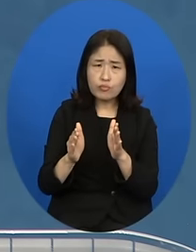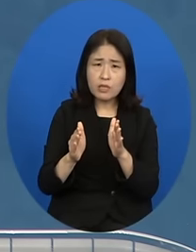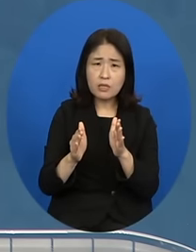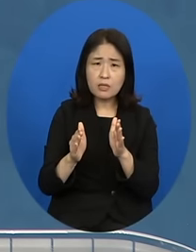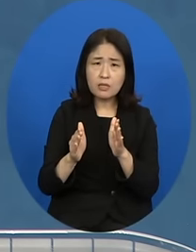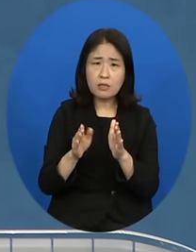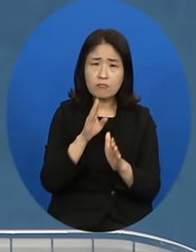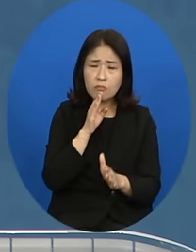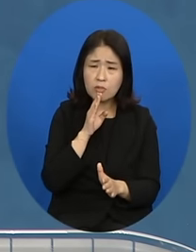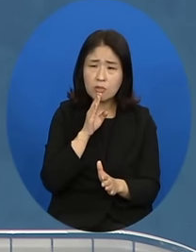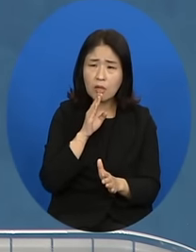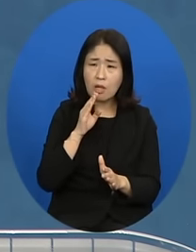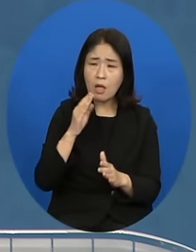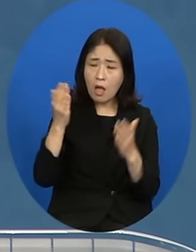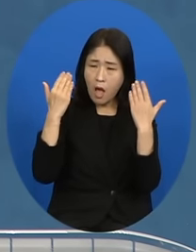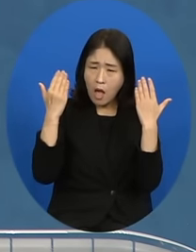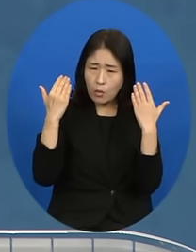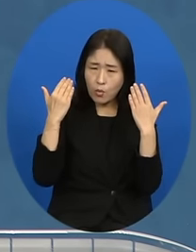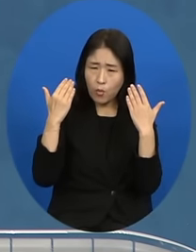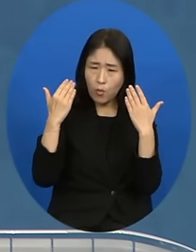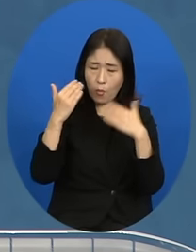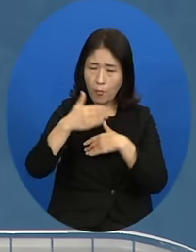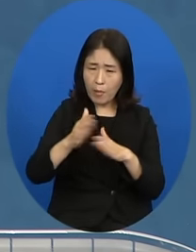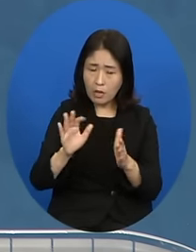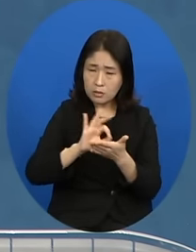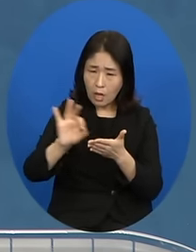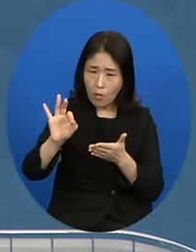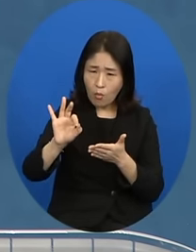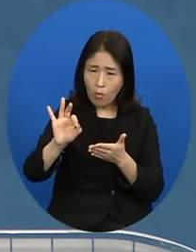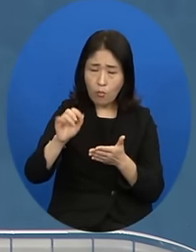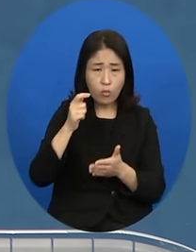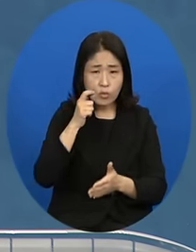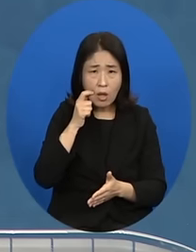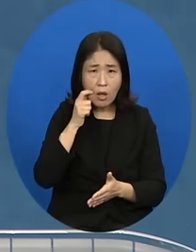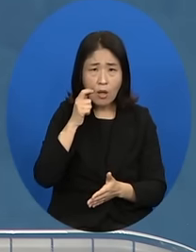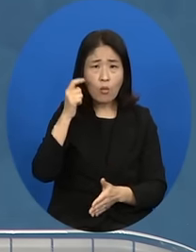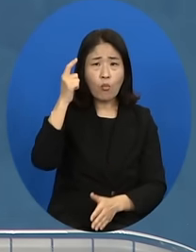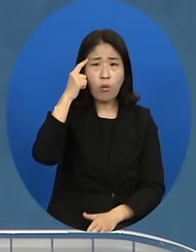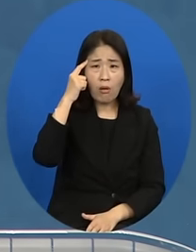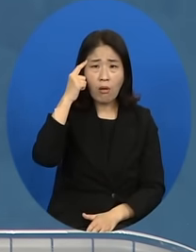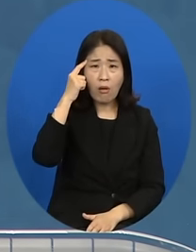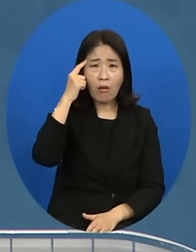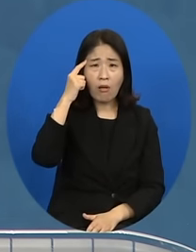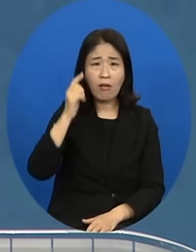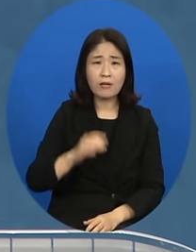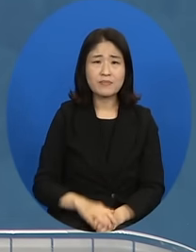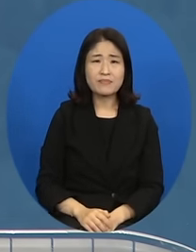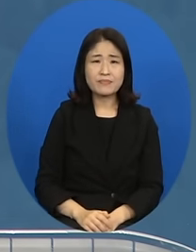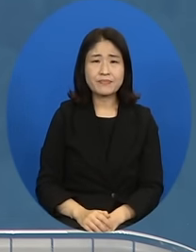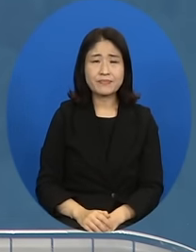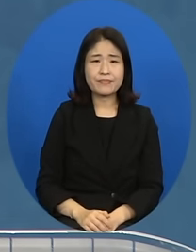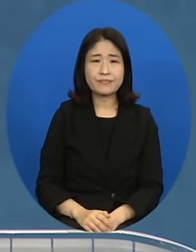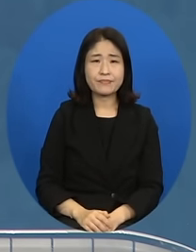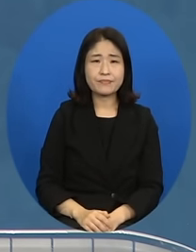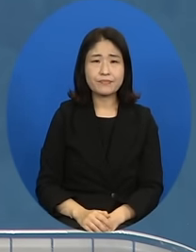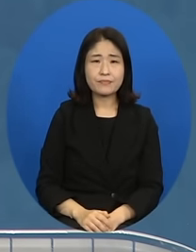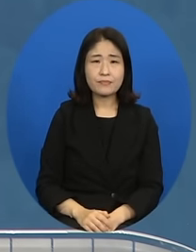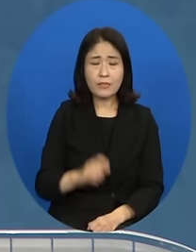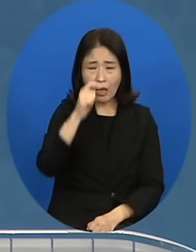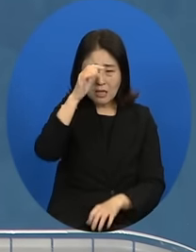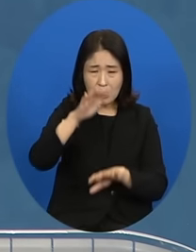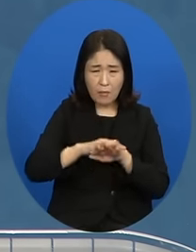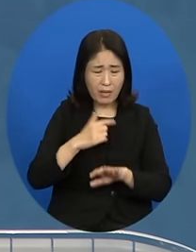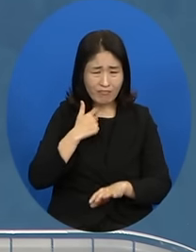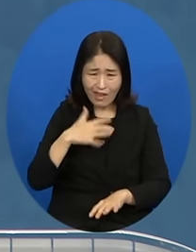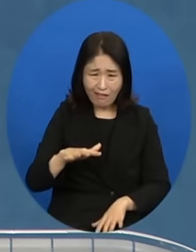없다니. 그리고 얼마나 억울한지. 아니 한번 가다가 가서 예배드리다가 쫓겨나면 모르겠는데